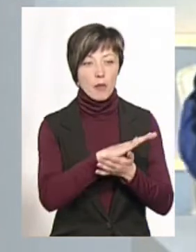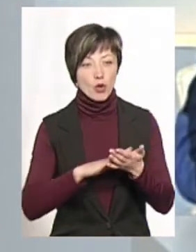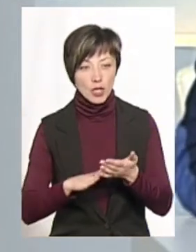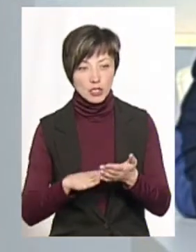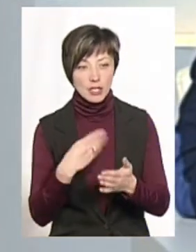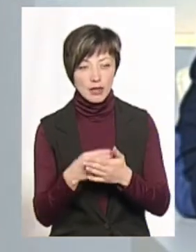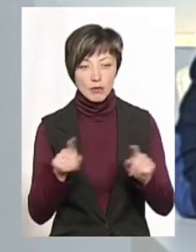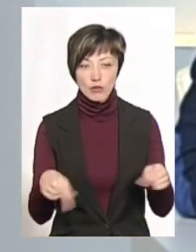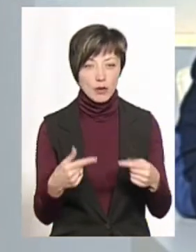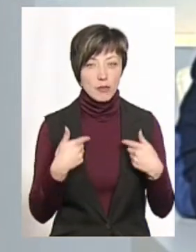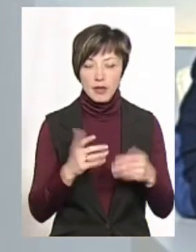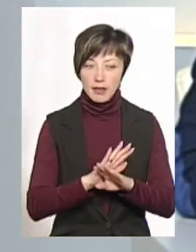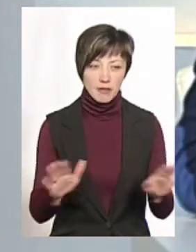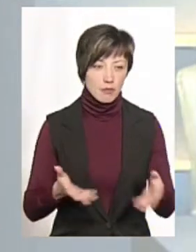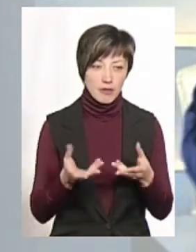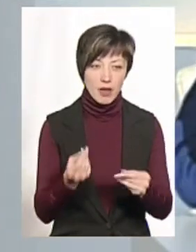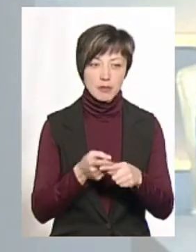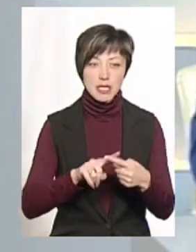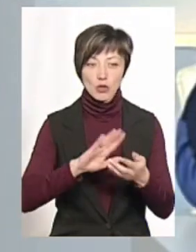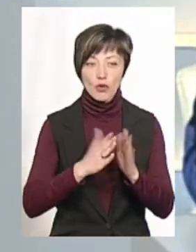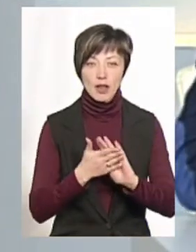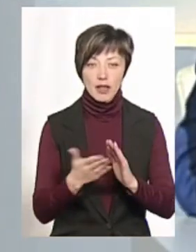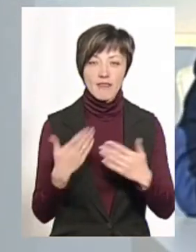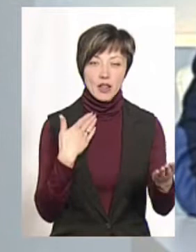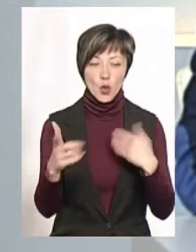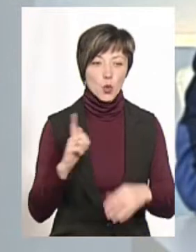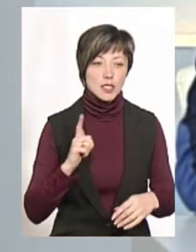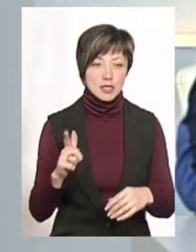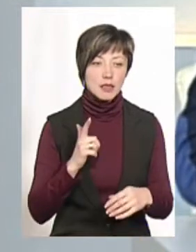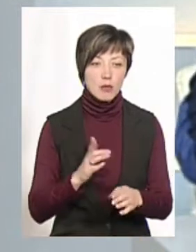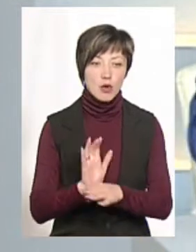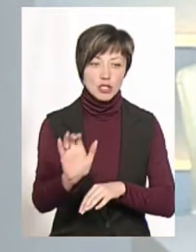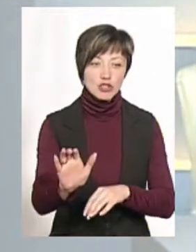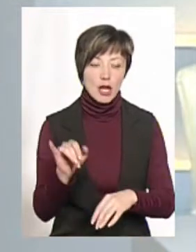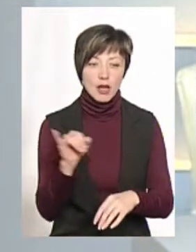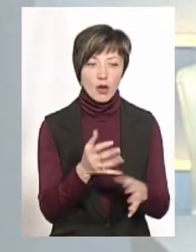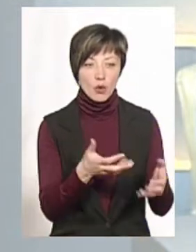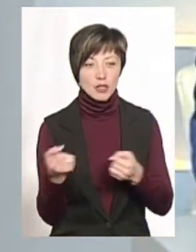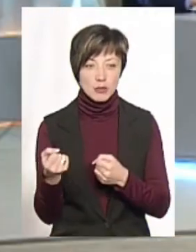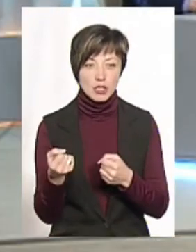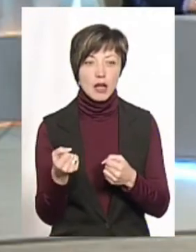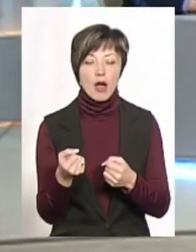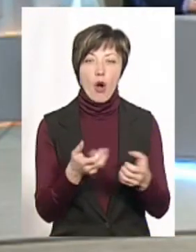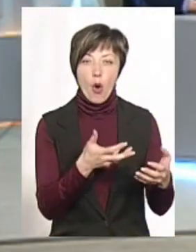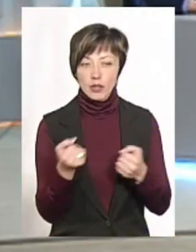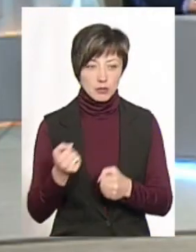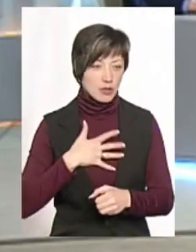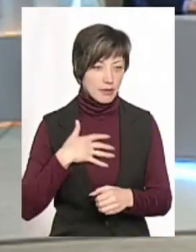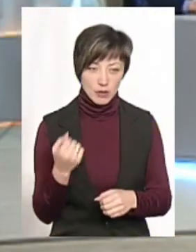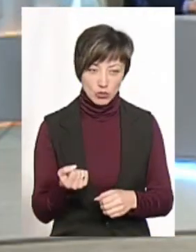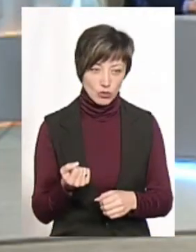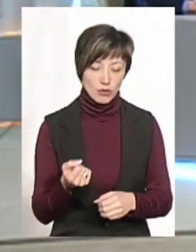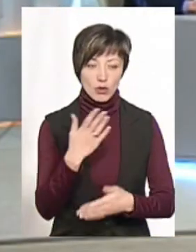подальше тарифоутворення ми вже не впливаємо. Це договірні відносини постачальника і отримувача. Отримувача не